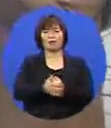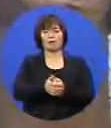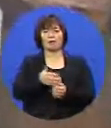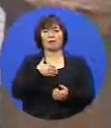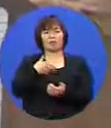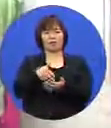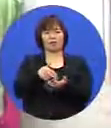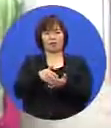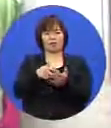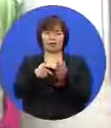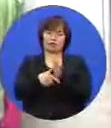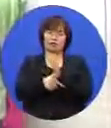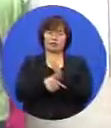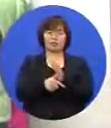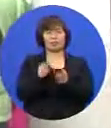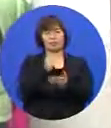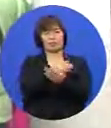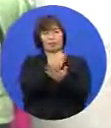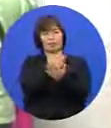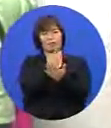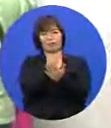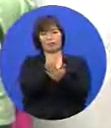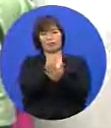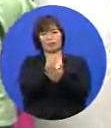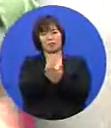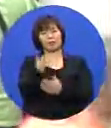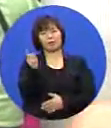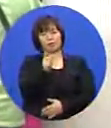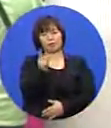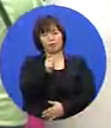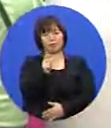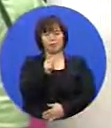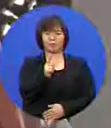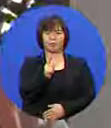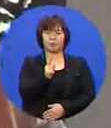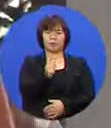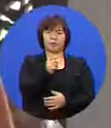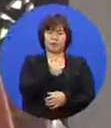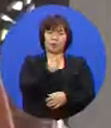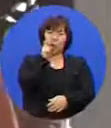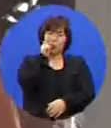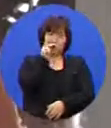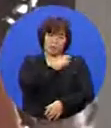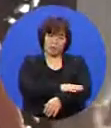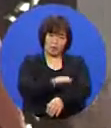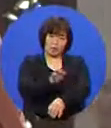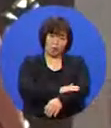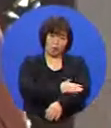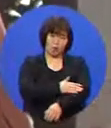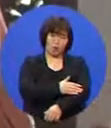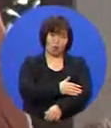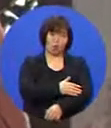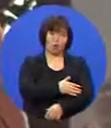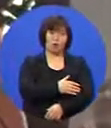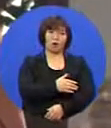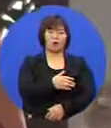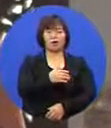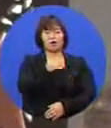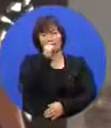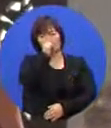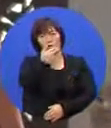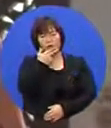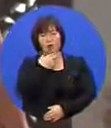저희들이 여러 가지 또 잘못하지 않는가 이런 생각도